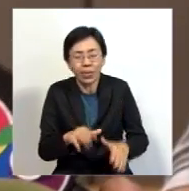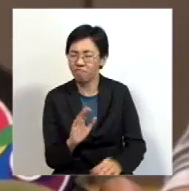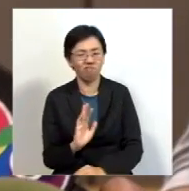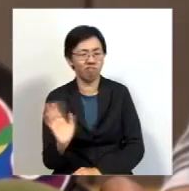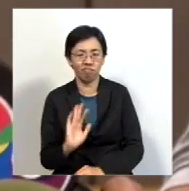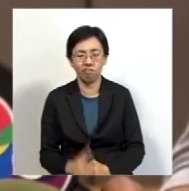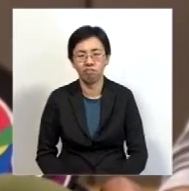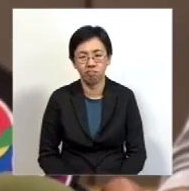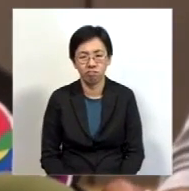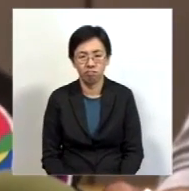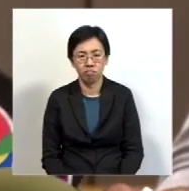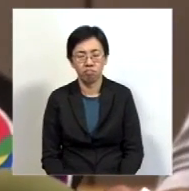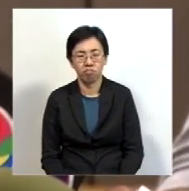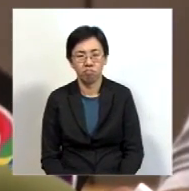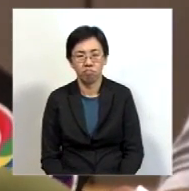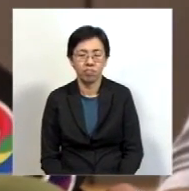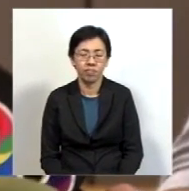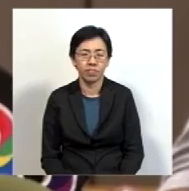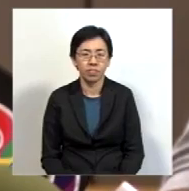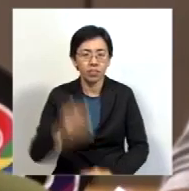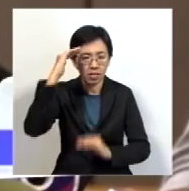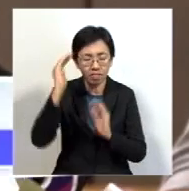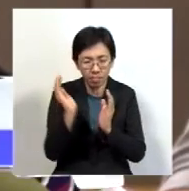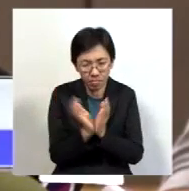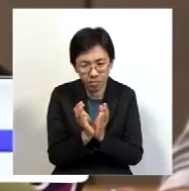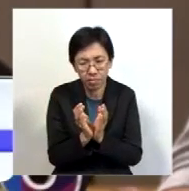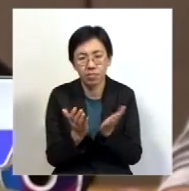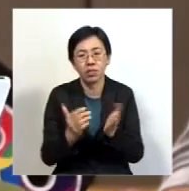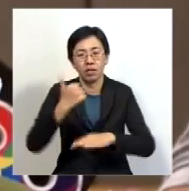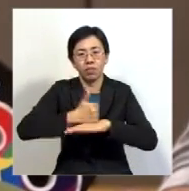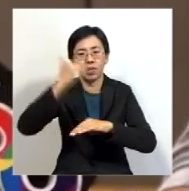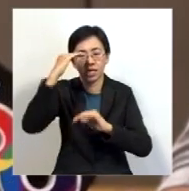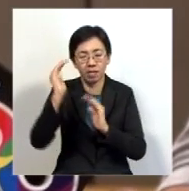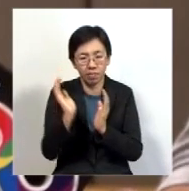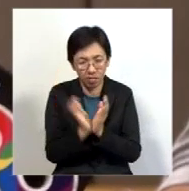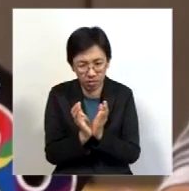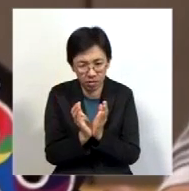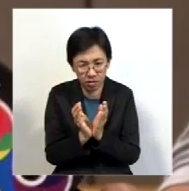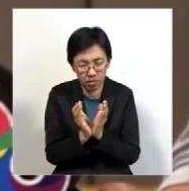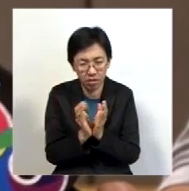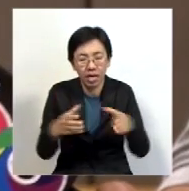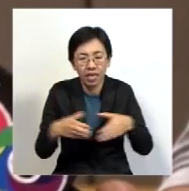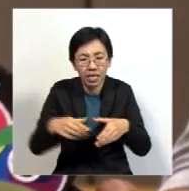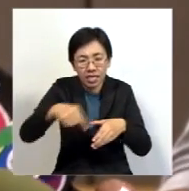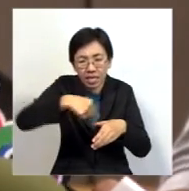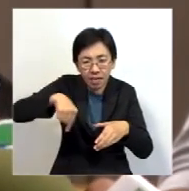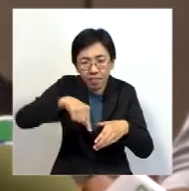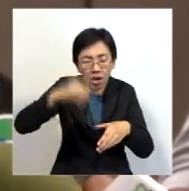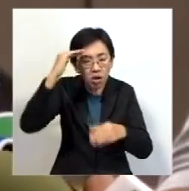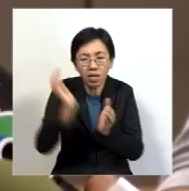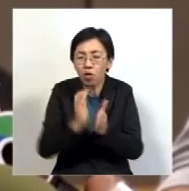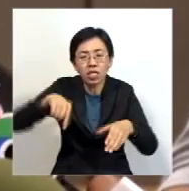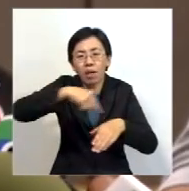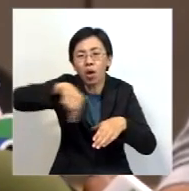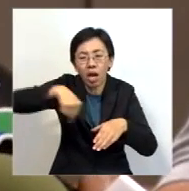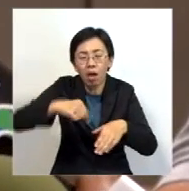ตำรวจทุกท่านแล้วก็พร้อมทั้งผบ.ตร.แล้วก็ทีมทั้งหมดล่ะ